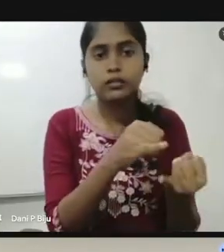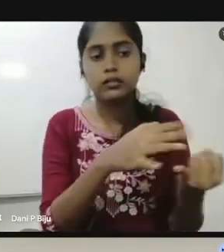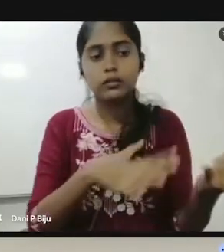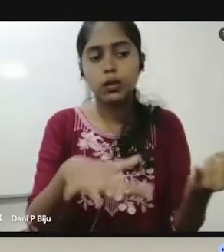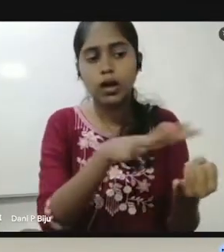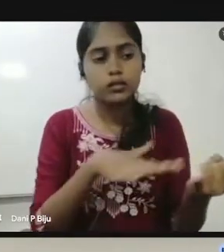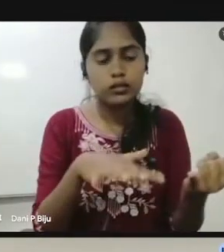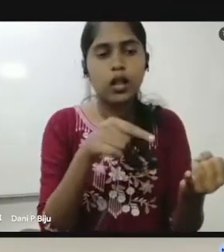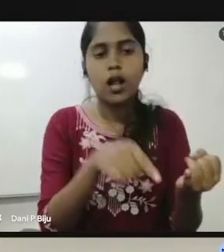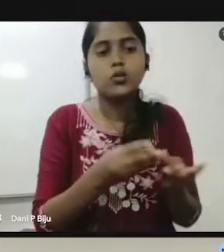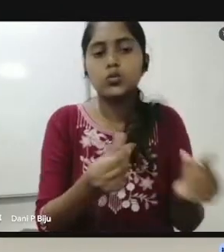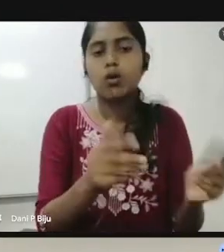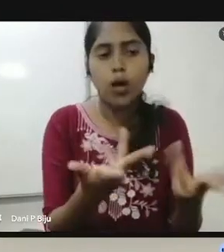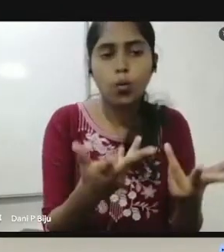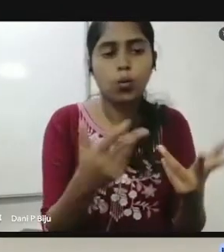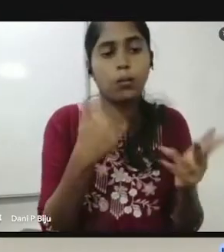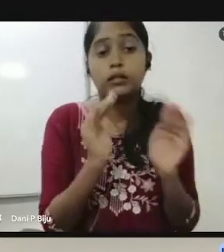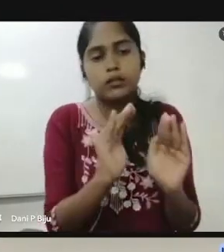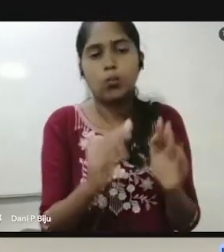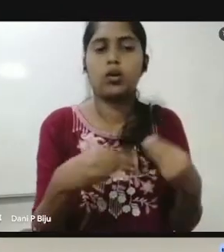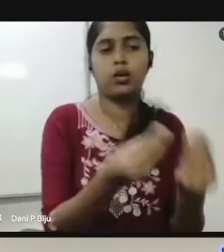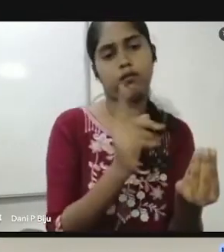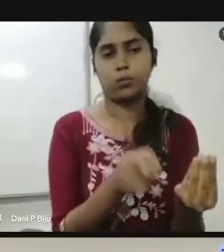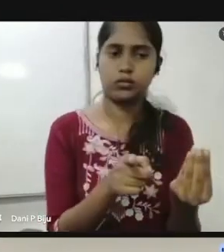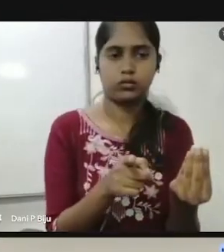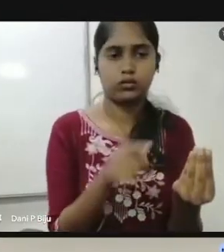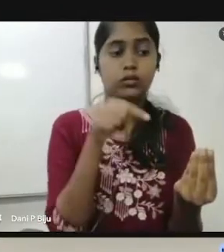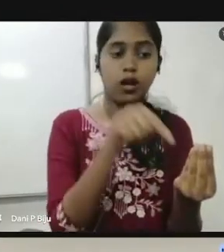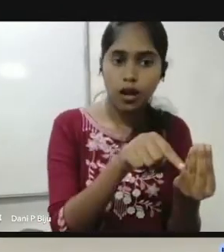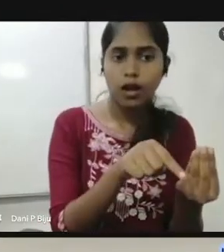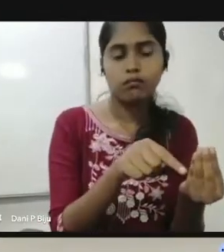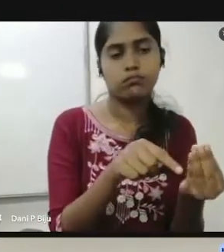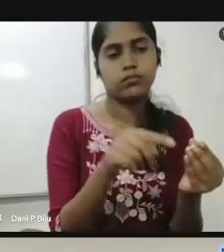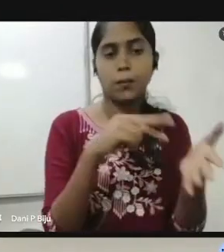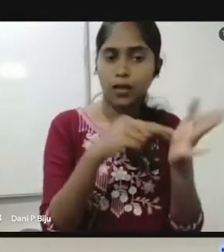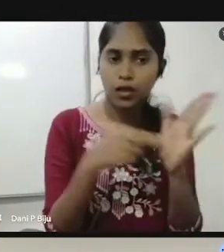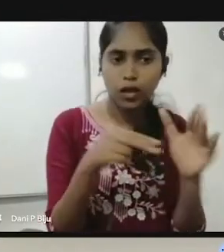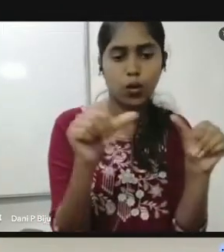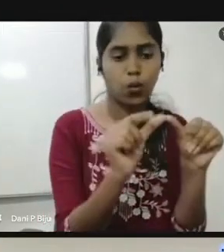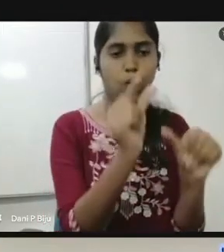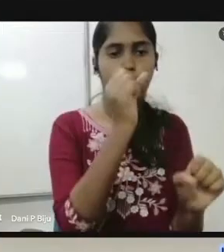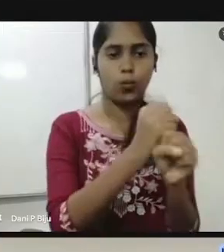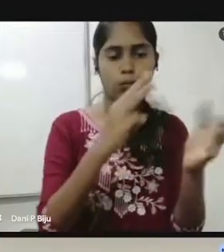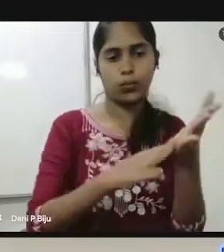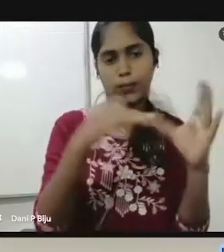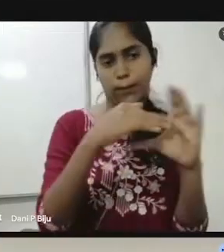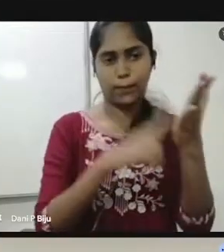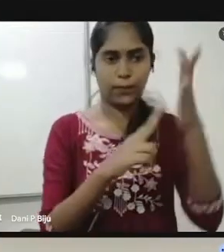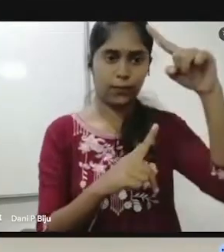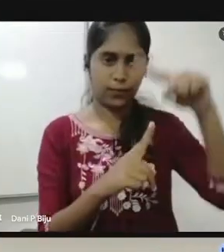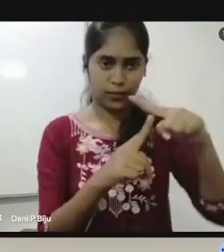സ്പീച്ച് നമുക്ക് ചിലപ്പോൾ സപ്പോർട്ട് ചെയ്യേണ്ട ആവശ്യം വരുന്നുണ്ട്. അപ്പൊ അങ്ങനെ ഒരു അവസ്ഥയിലാണ് നമ്മൾ ഓഗ്മെന്റേറ്റീവ് കമ്മ്യൂണിക്കേഷൻ കൊടുക്കുന്നത്, അല്ലെ